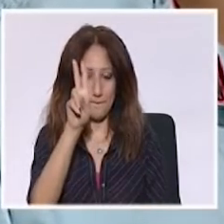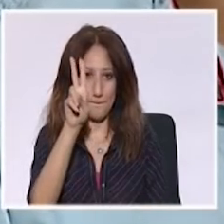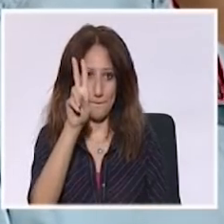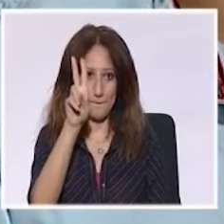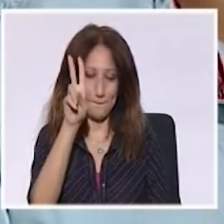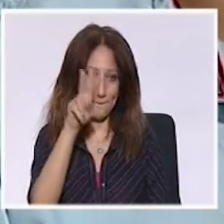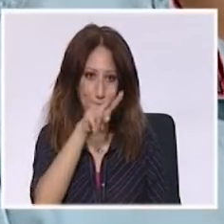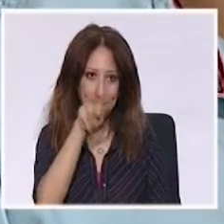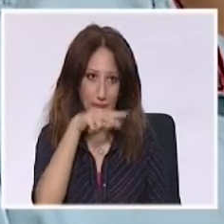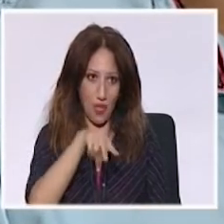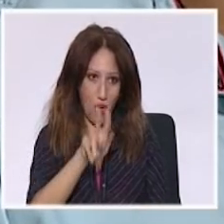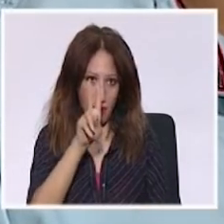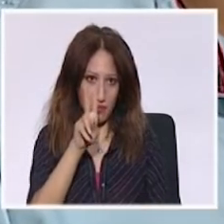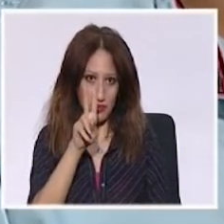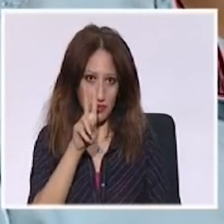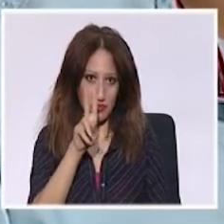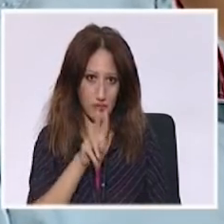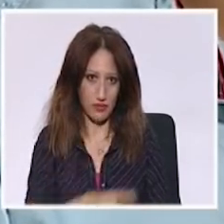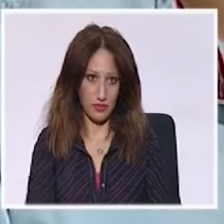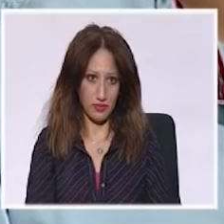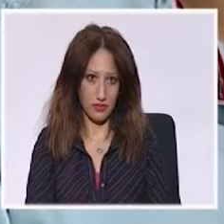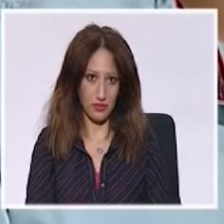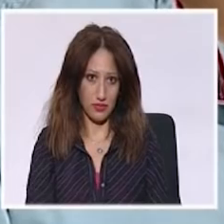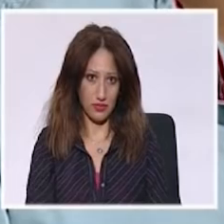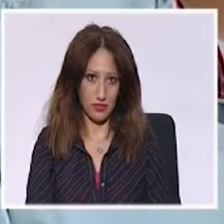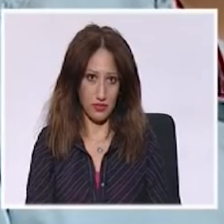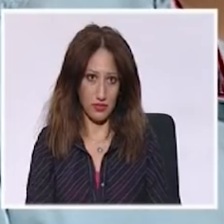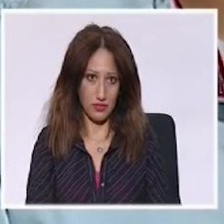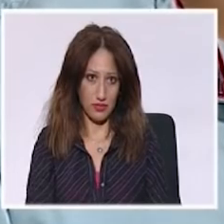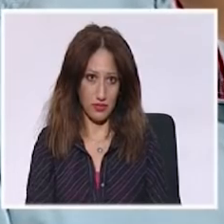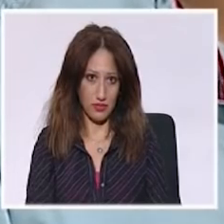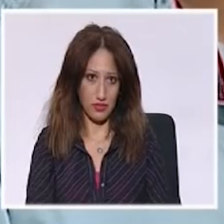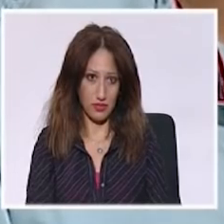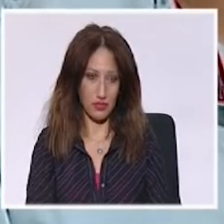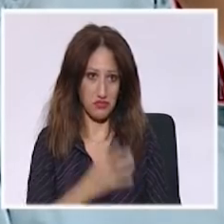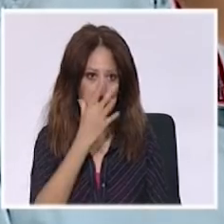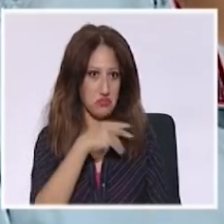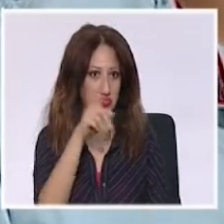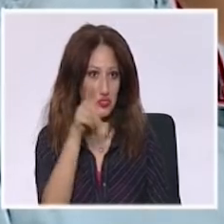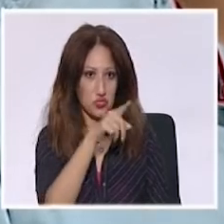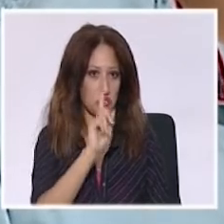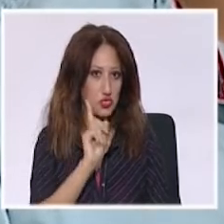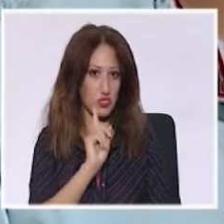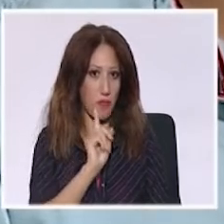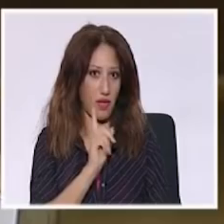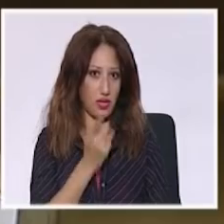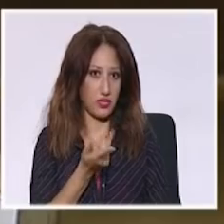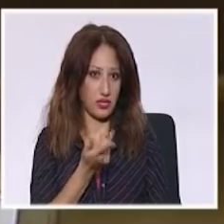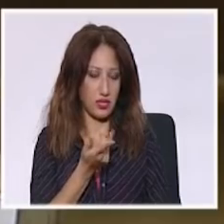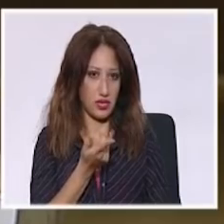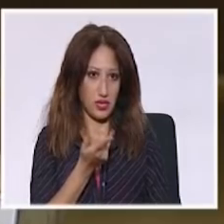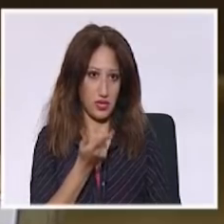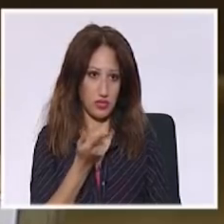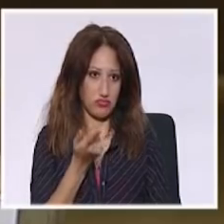اعمل سبليت على الاثنين. انت شايف انك تشبه لها؟ لا مظبوط. عموما